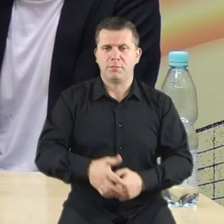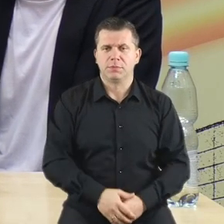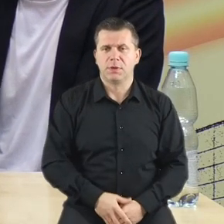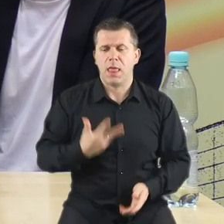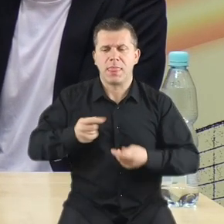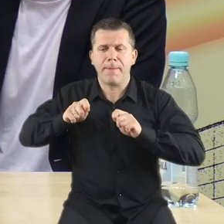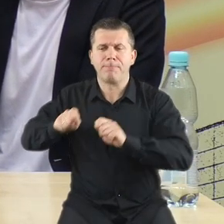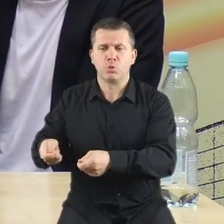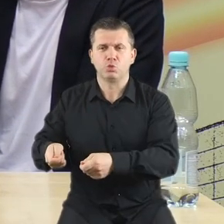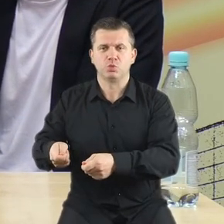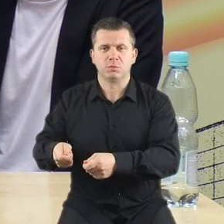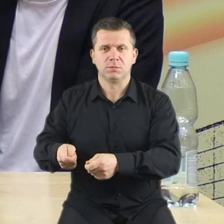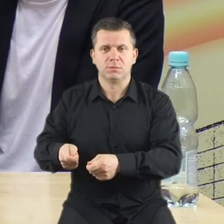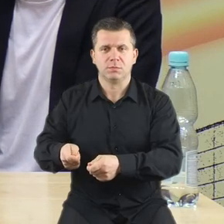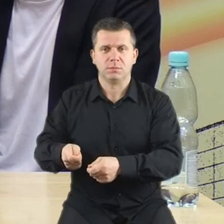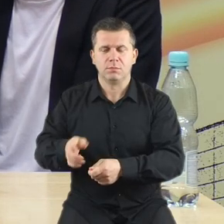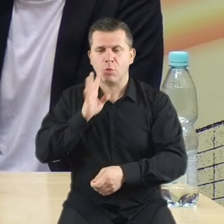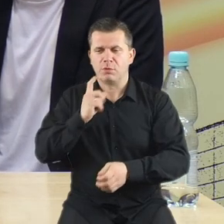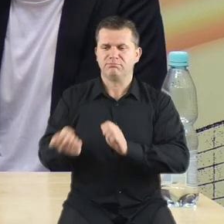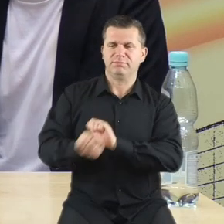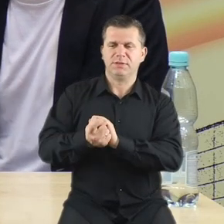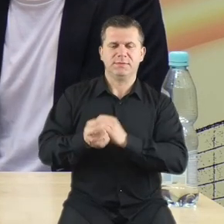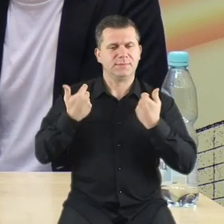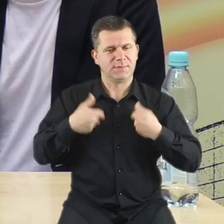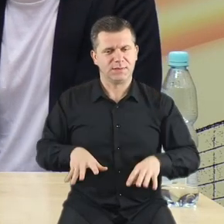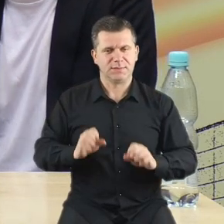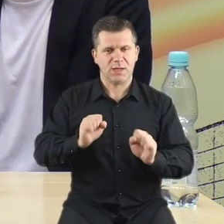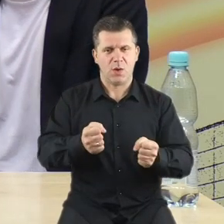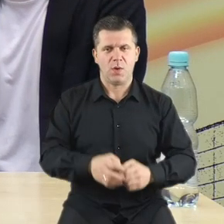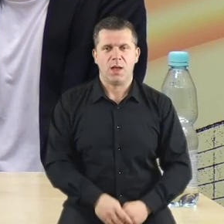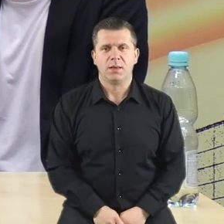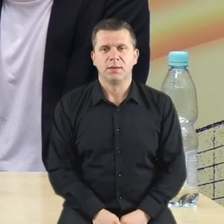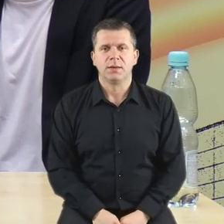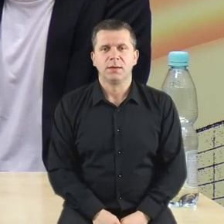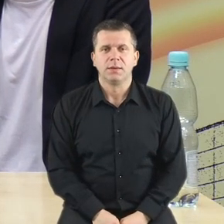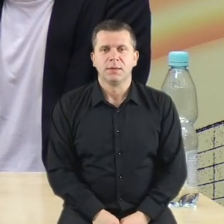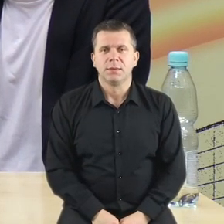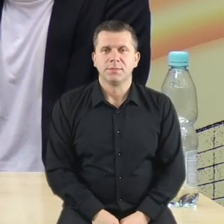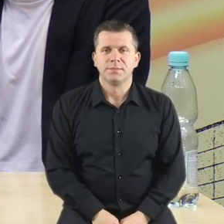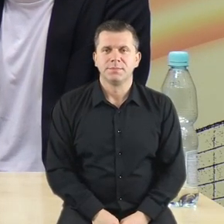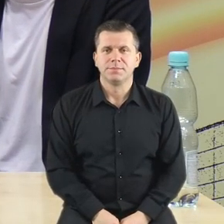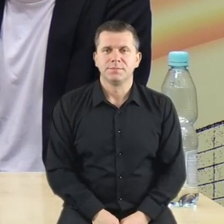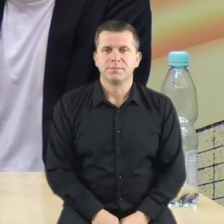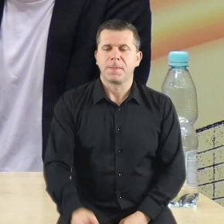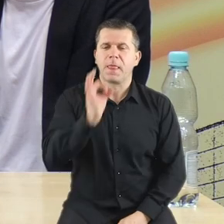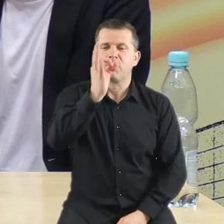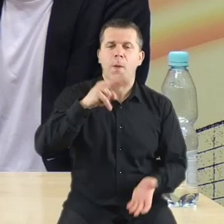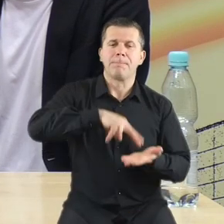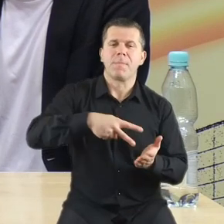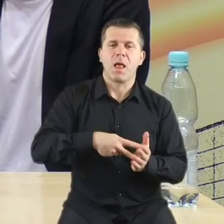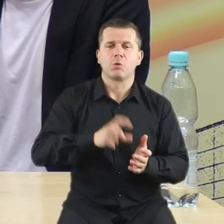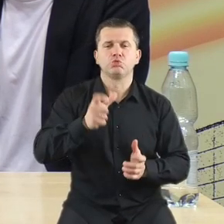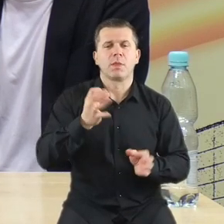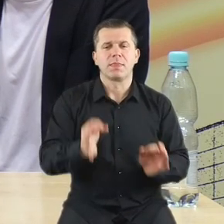to miałoby przeciwskuteczne działanie. Dobrze, a proszę powiedzieć nam teraz o swoich planach. Co się teraz